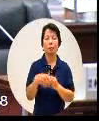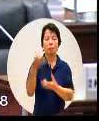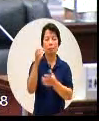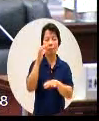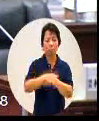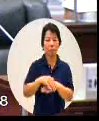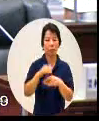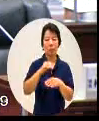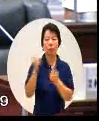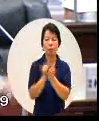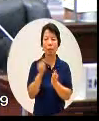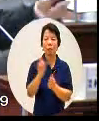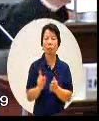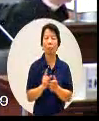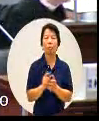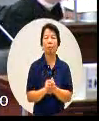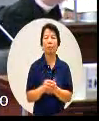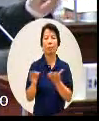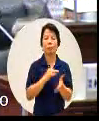什麼